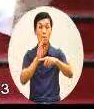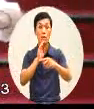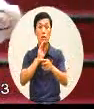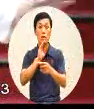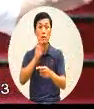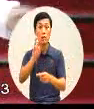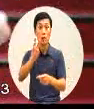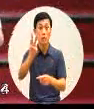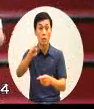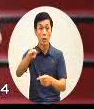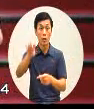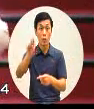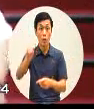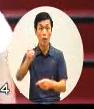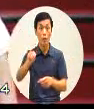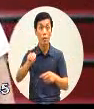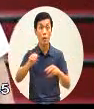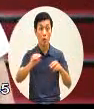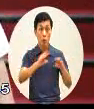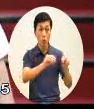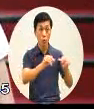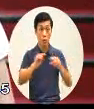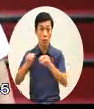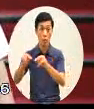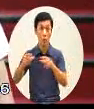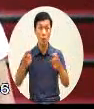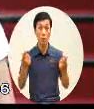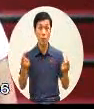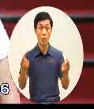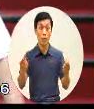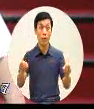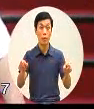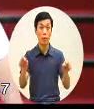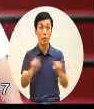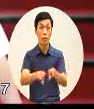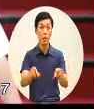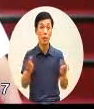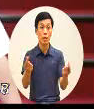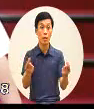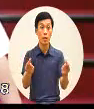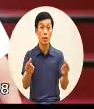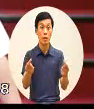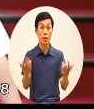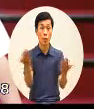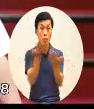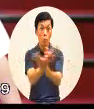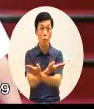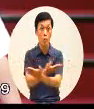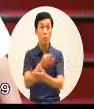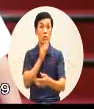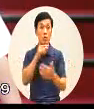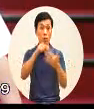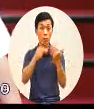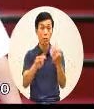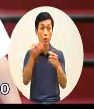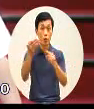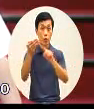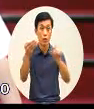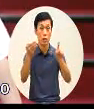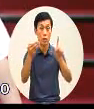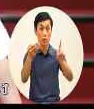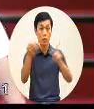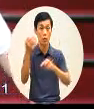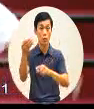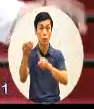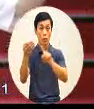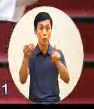同等值的土地做一个容积。啊，这一次九之一条跟九之二条它里面的规定，